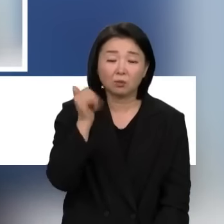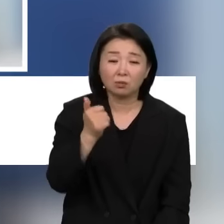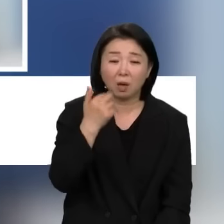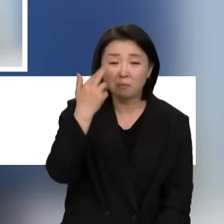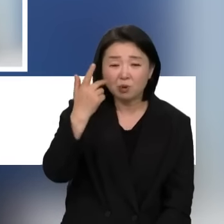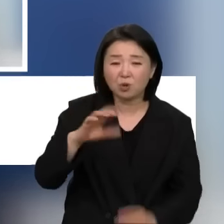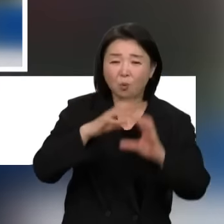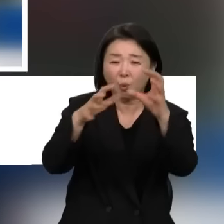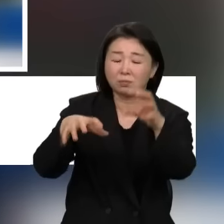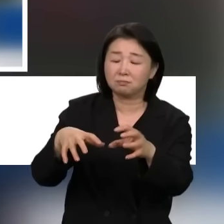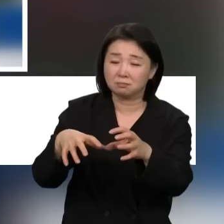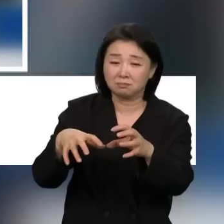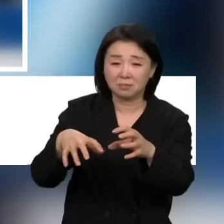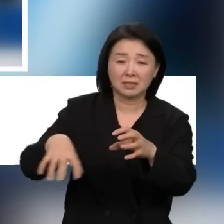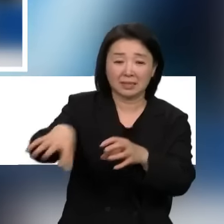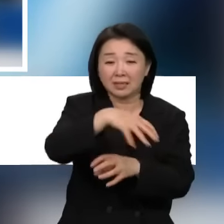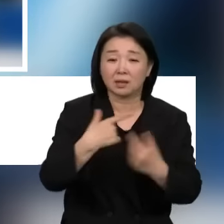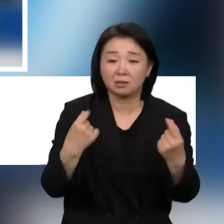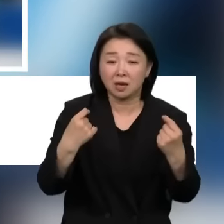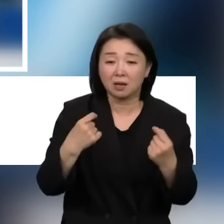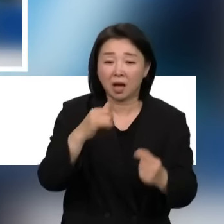though Need